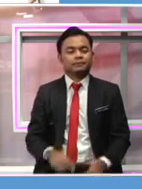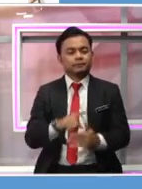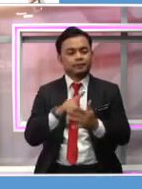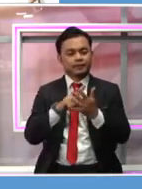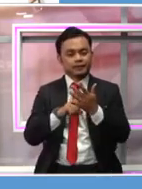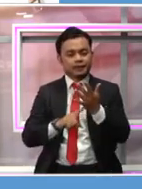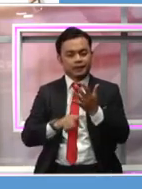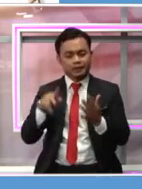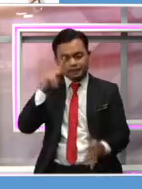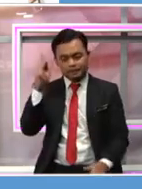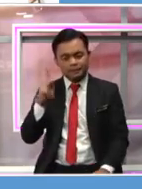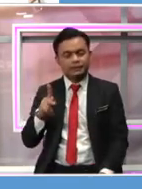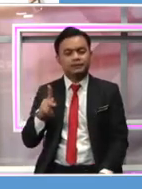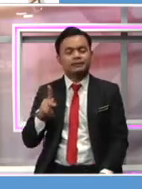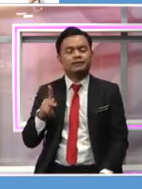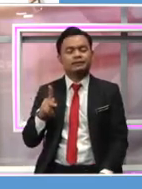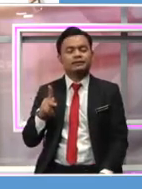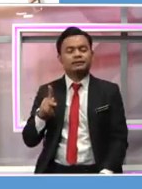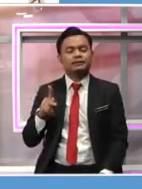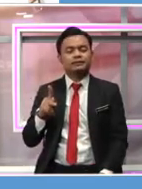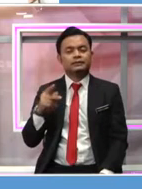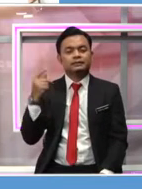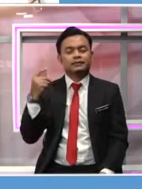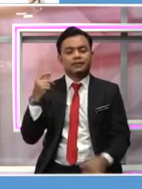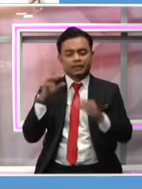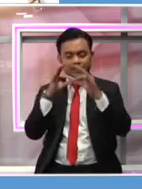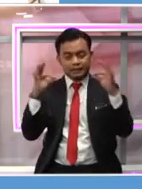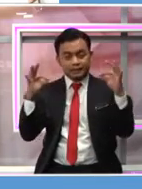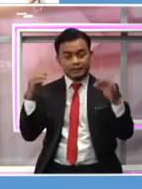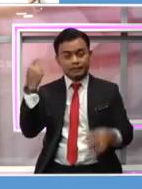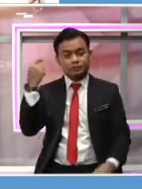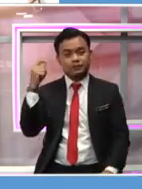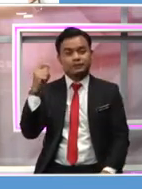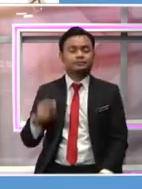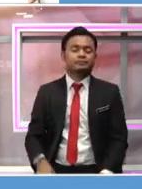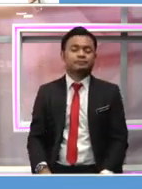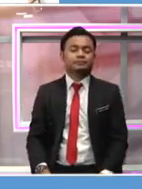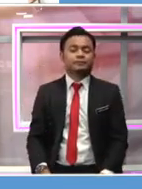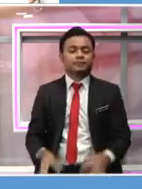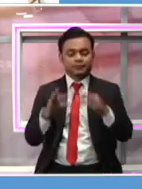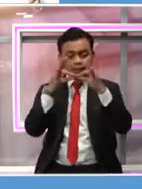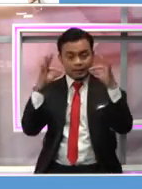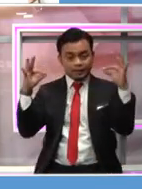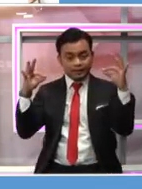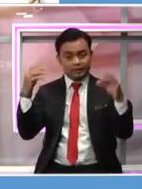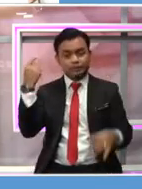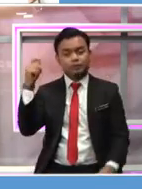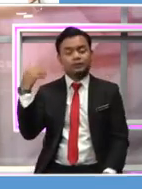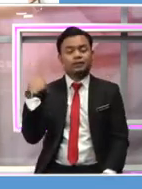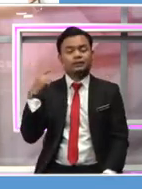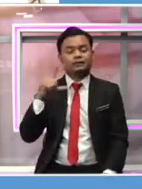atau dimaksudkan dengan ayat tunggal ayat tunggal ialah ajak selapis